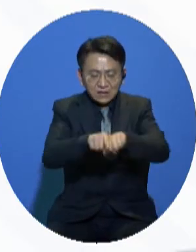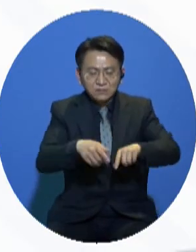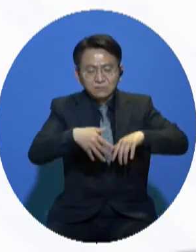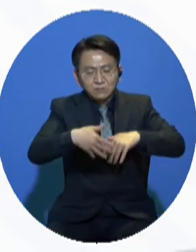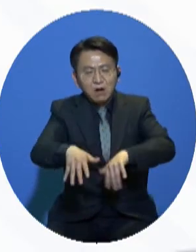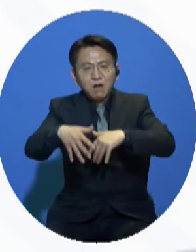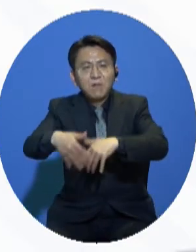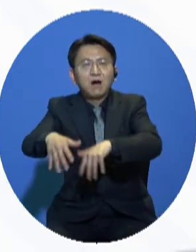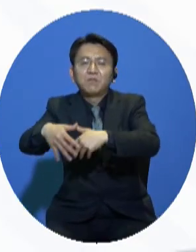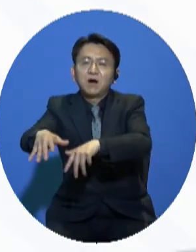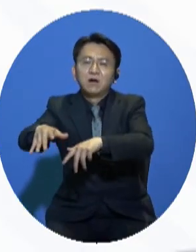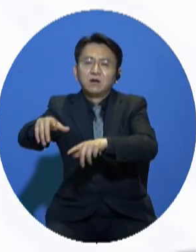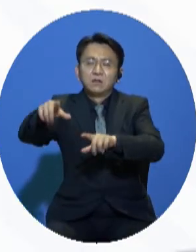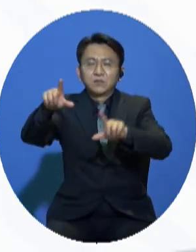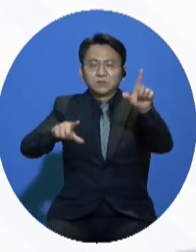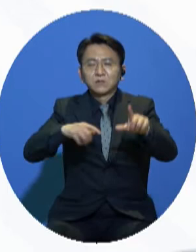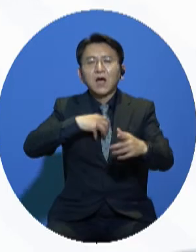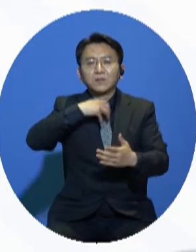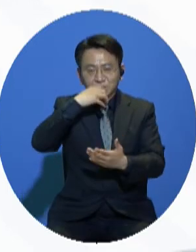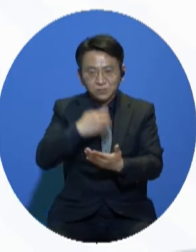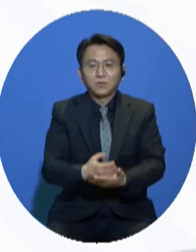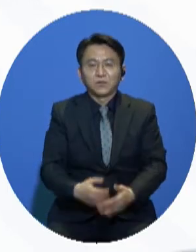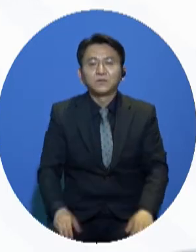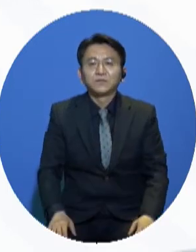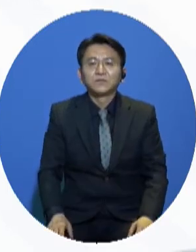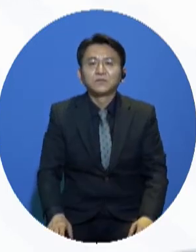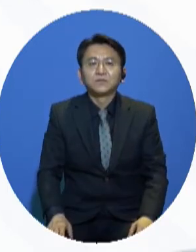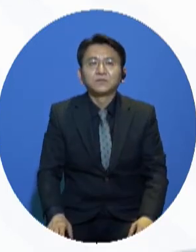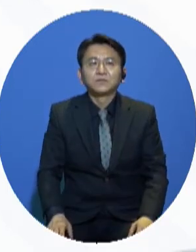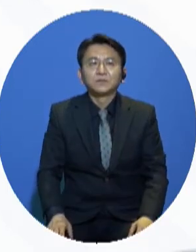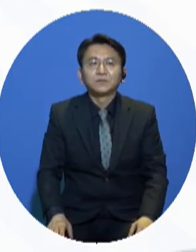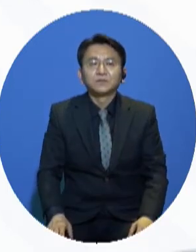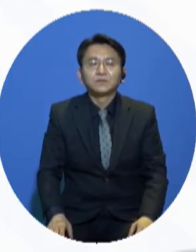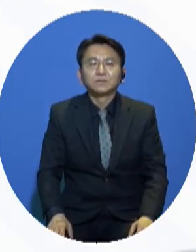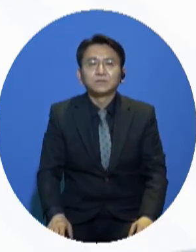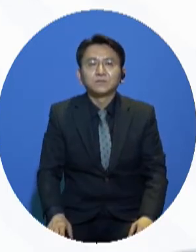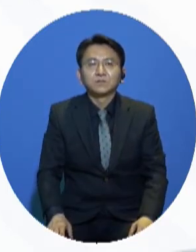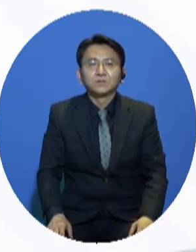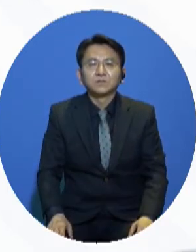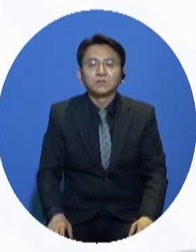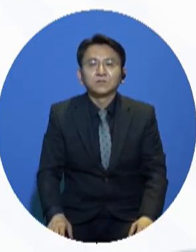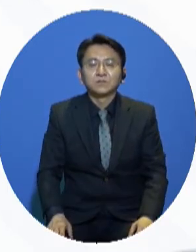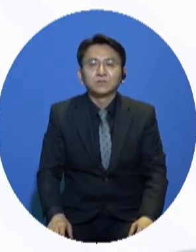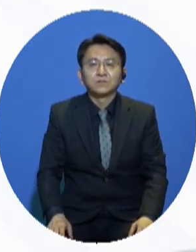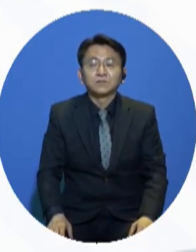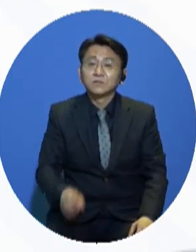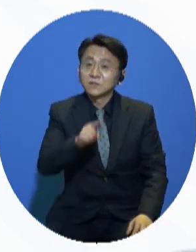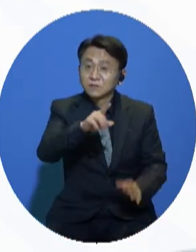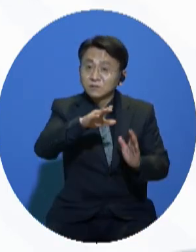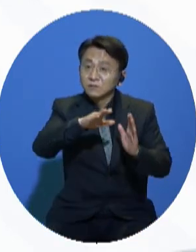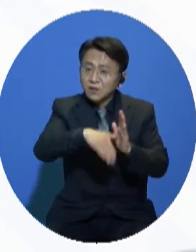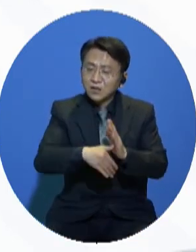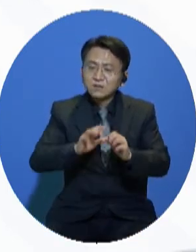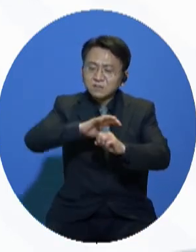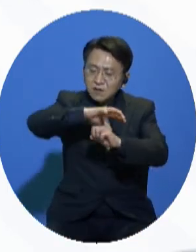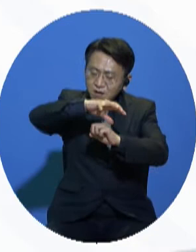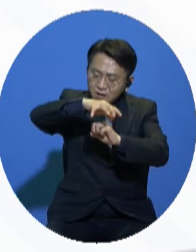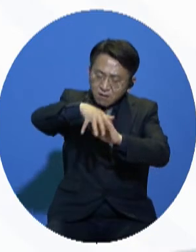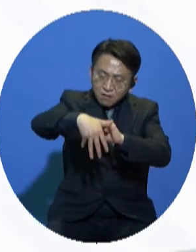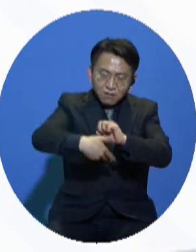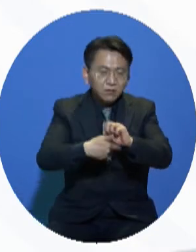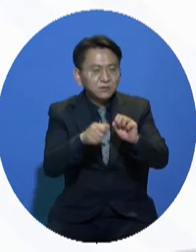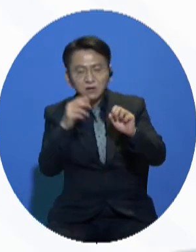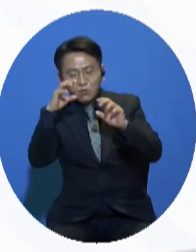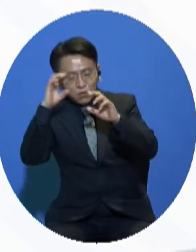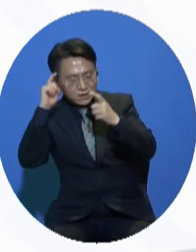입장을 하였던 그 순간입니다. was watched 아마도 이 순간은 전 세계 모든 이들의